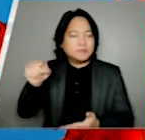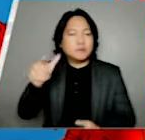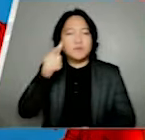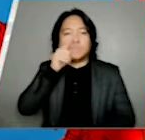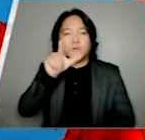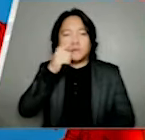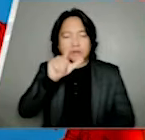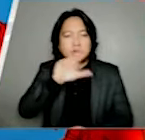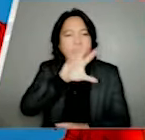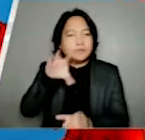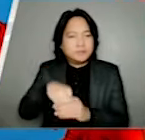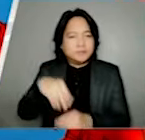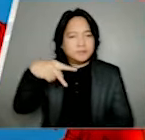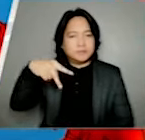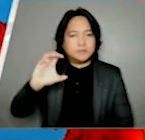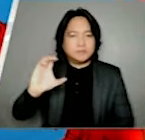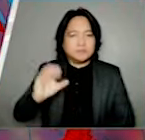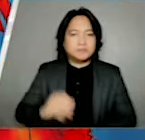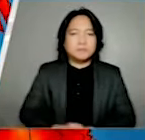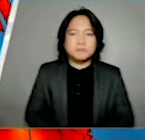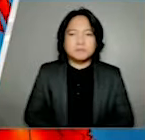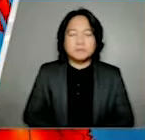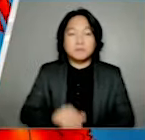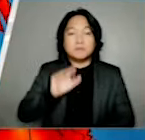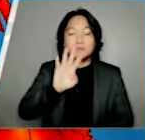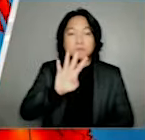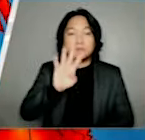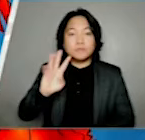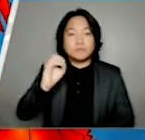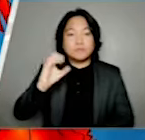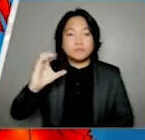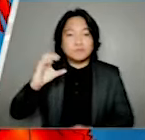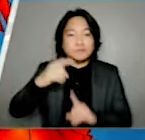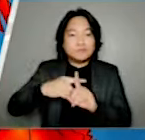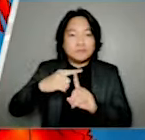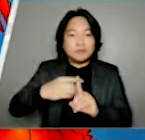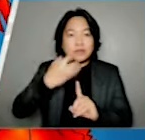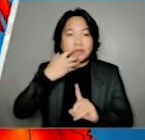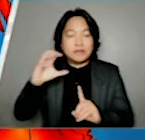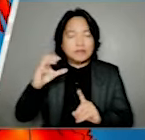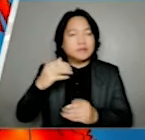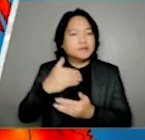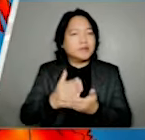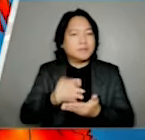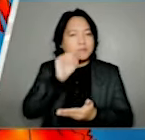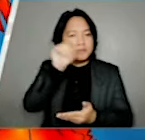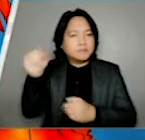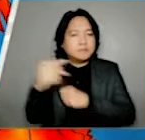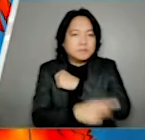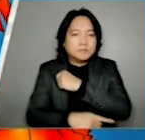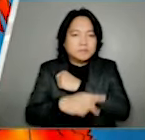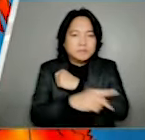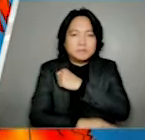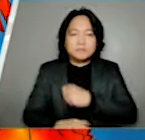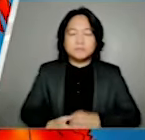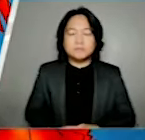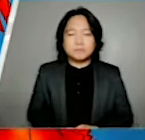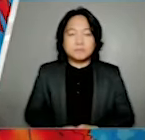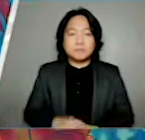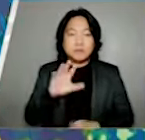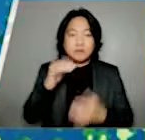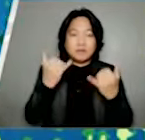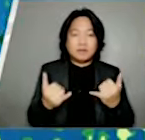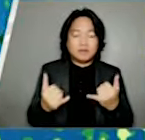Pasay City. Nasa 44 degrees Celsius naman sa iba pang probinsya. Pero kahit napakainit,